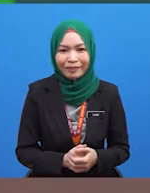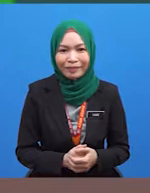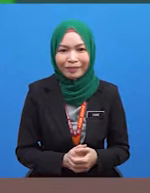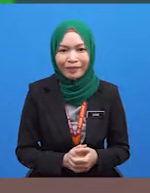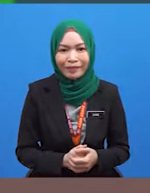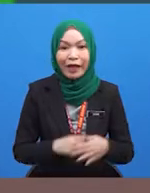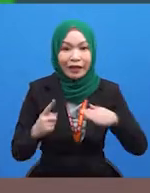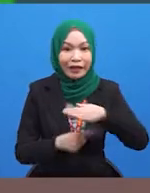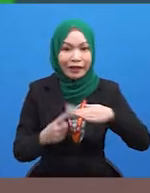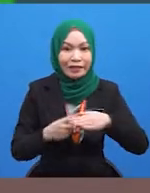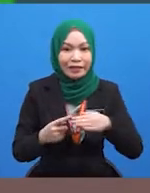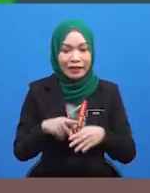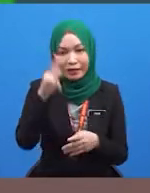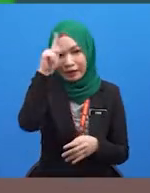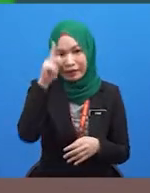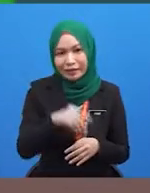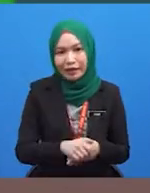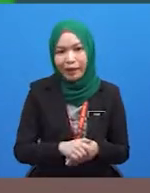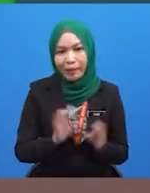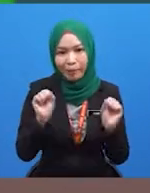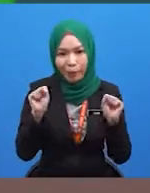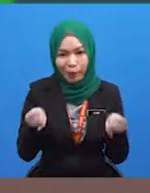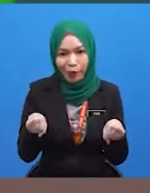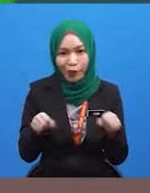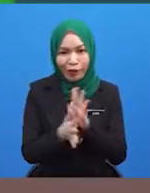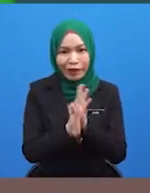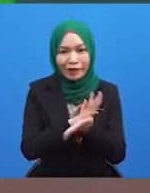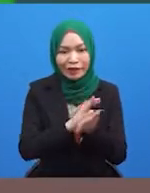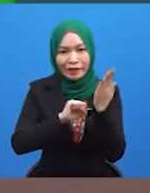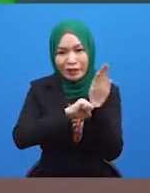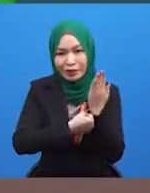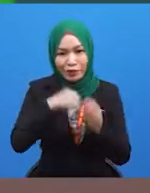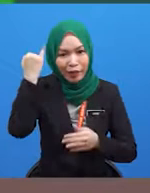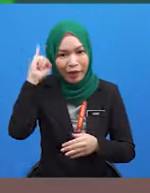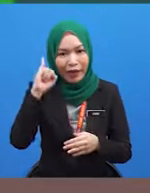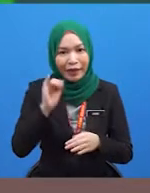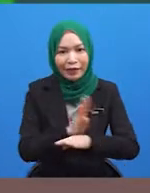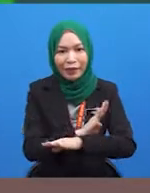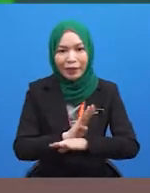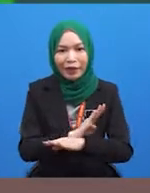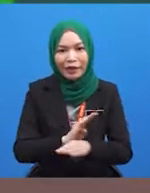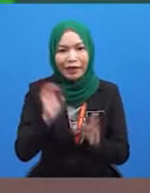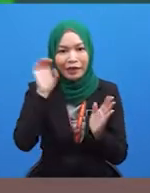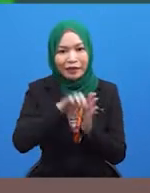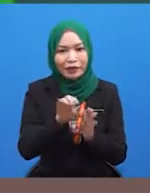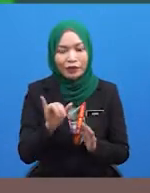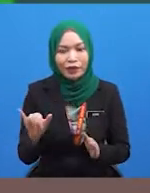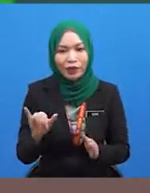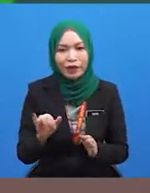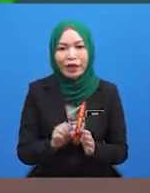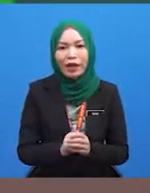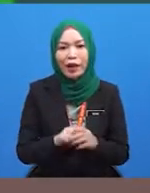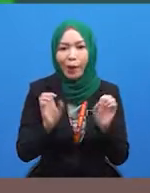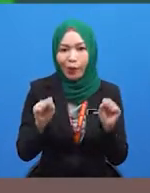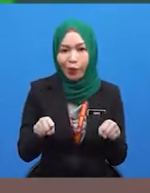Dasar kerajaan juga boleh menjadi sumber idea perniagaan seperti dasar perumahan mampu milik